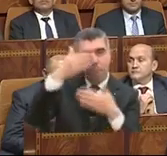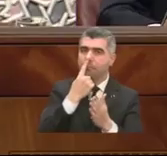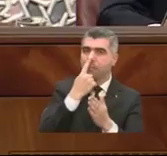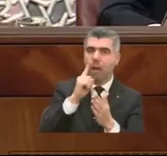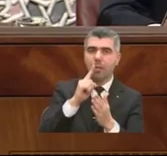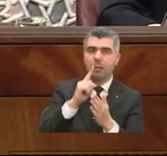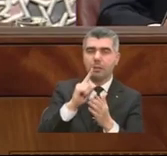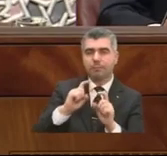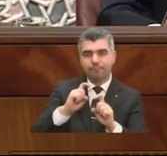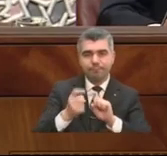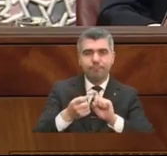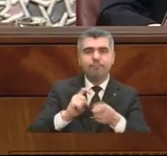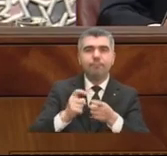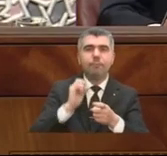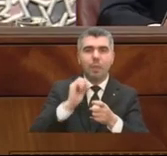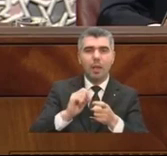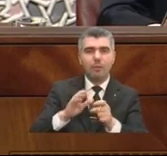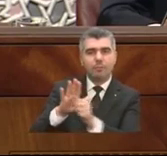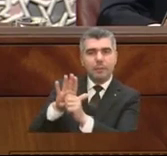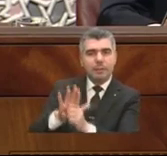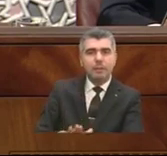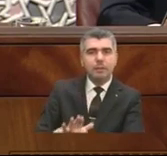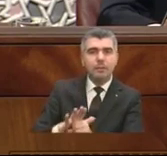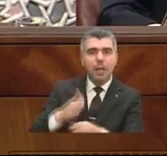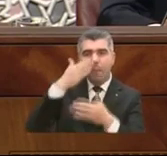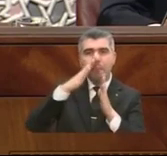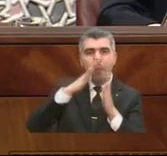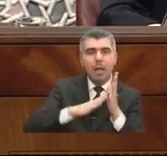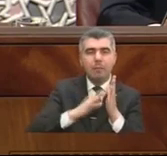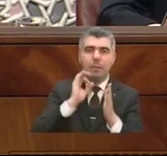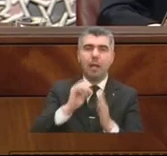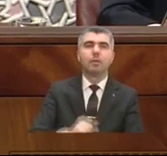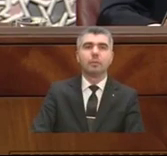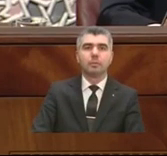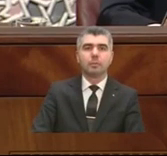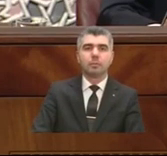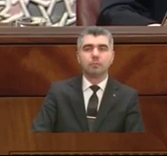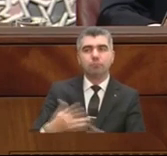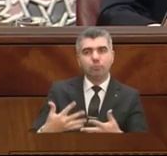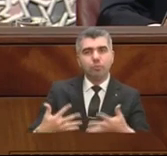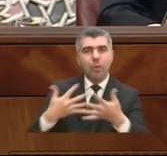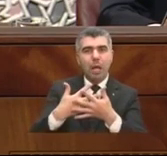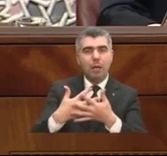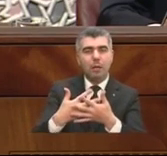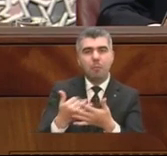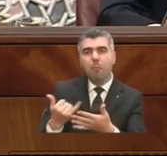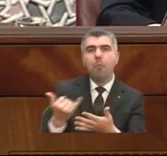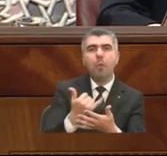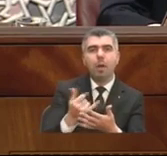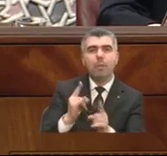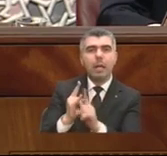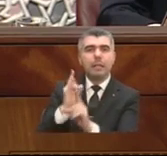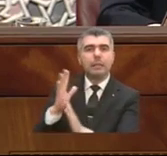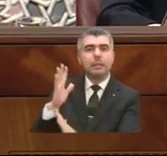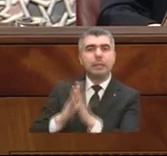المحاولات العدائية للمساس بمصالح المغرب وصورته وبالعلاقات المتميزة والعريقة